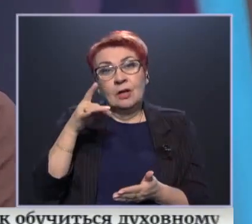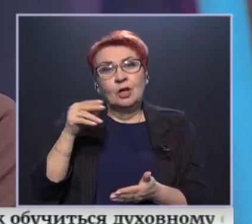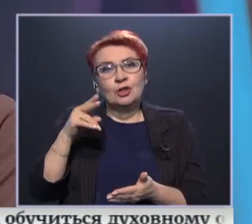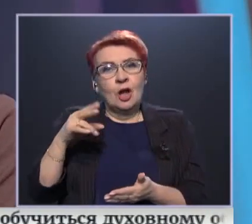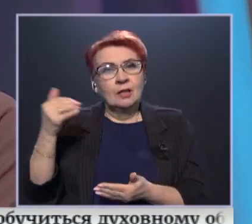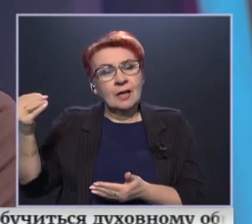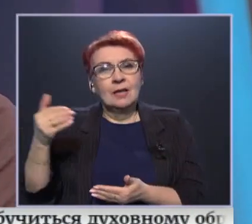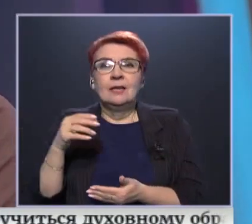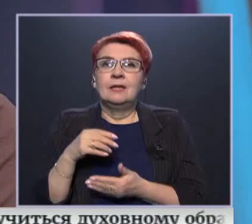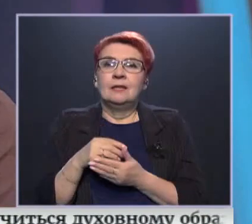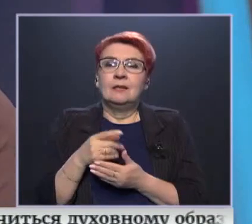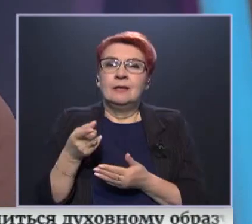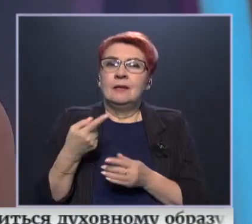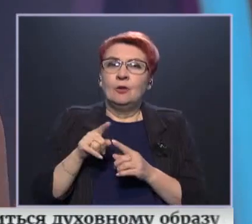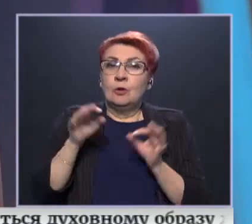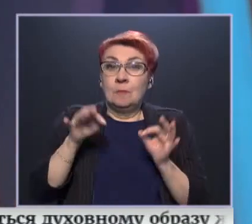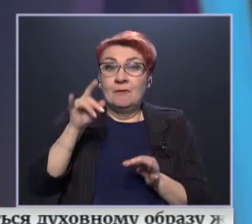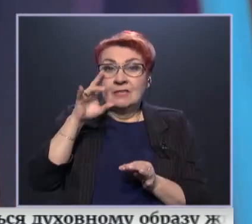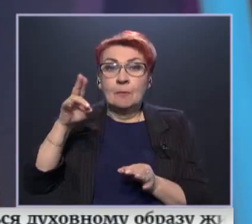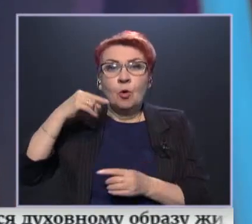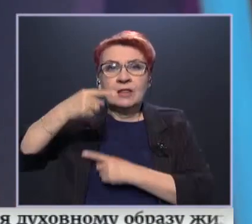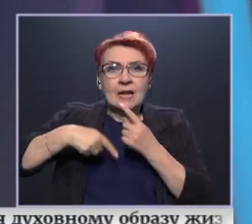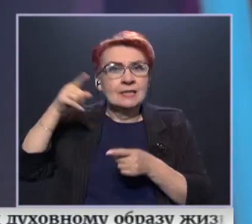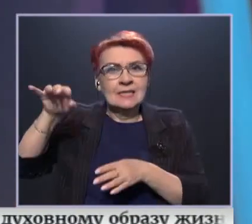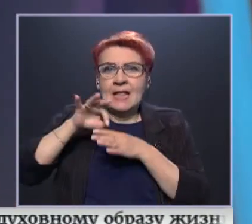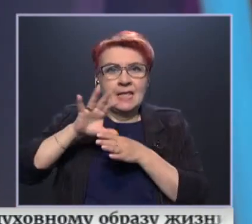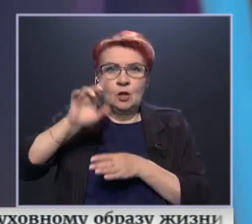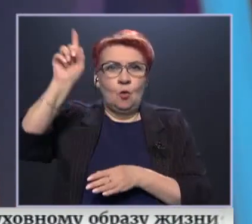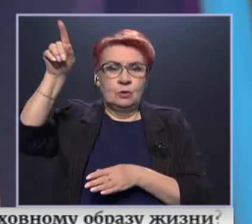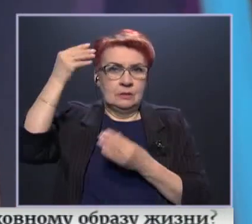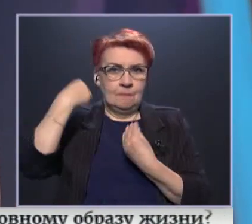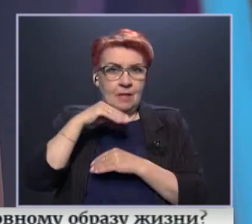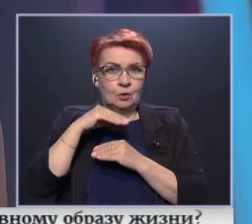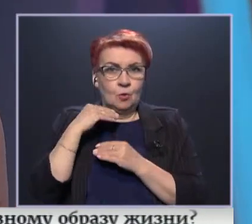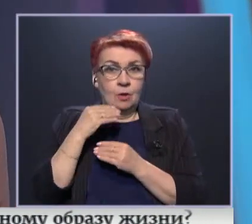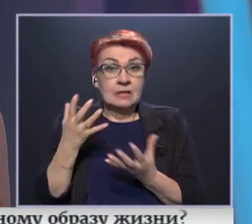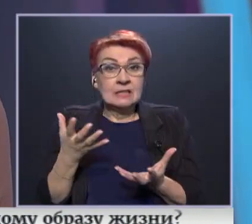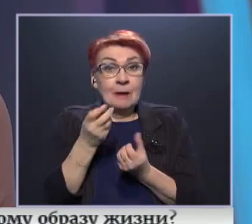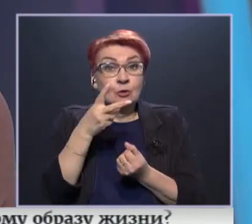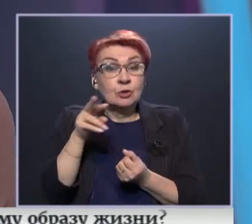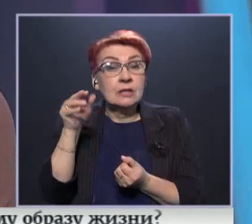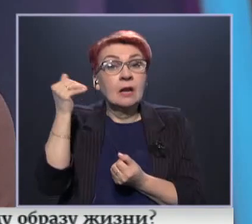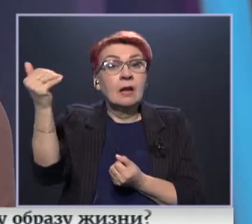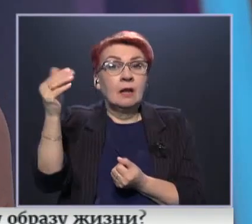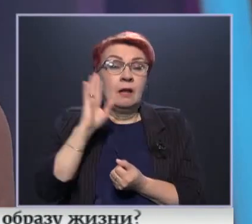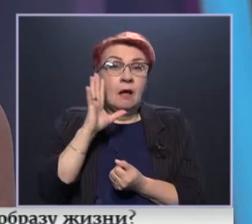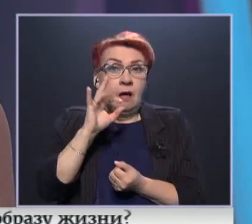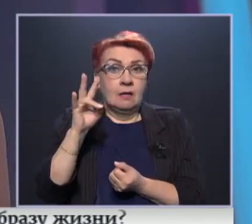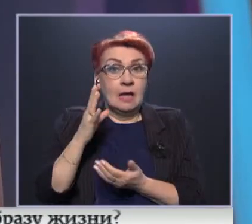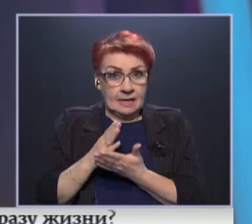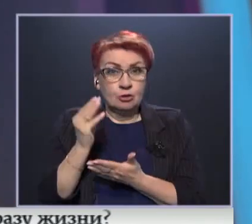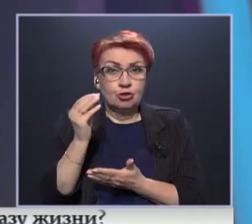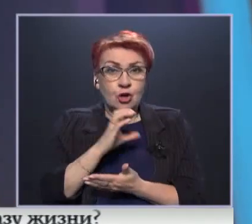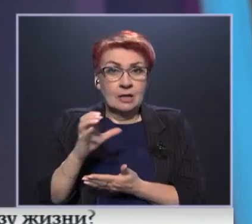женщина с Балкан, которая православная, не носит по традиции тамошний платок. Спасется ли она? Есть ли у нее шанс на спасение, если она